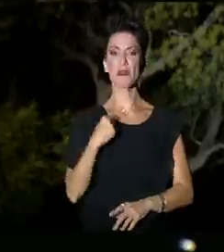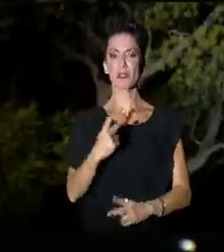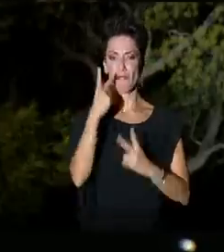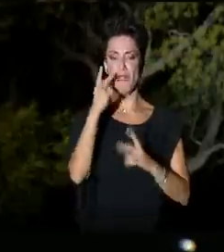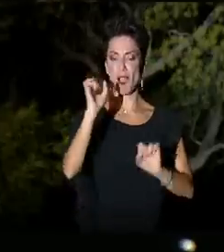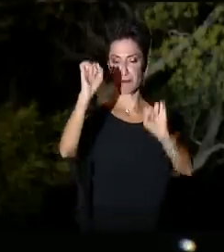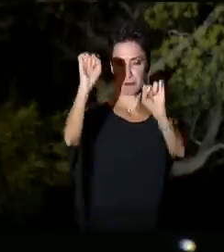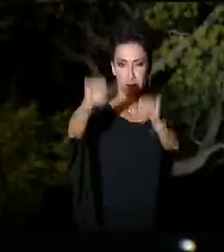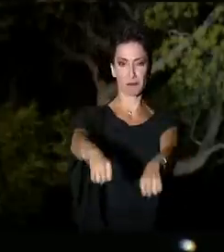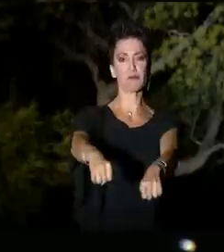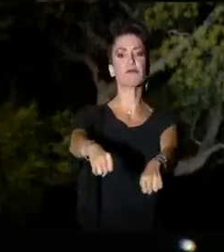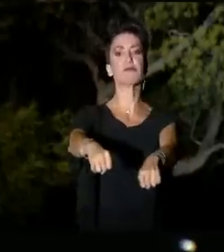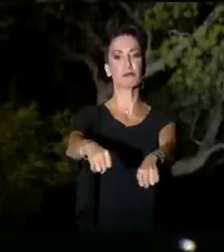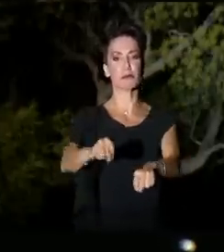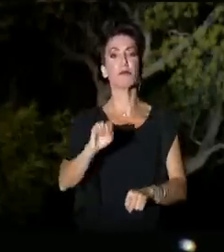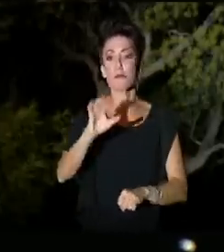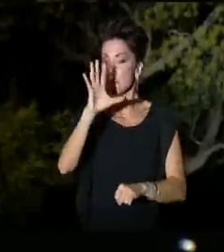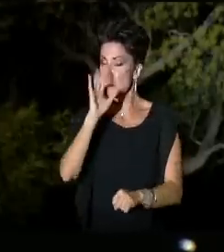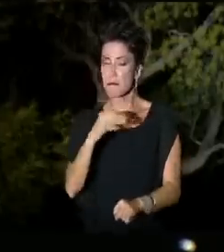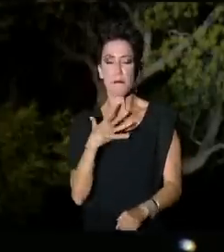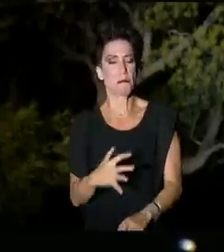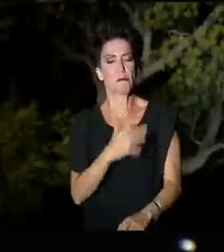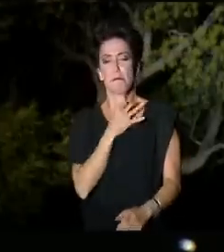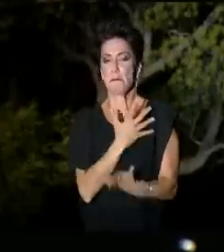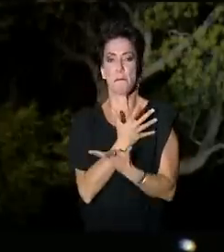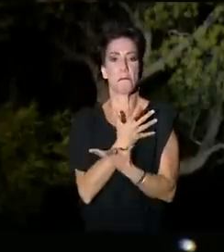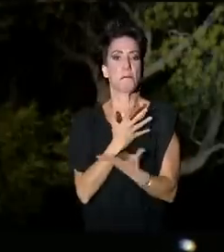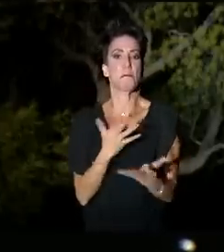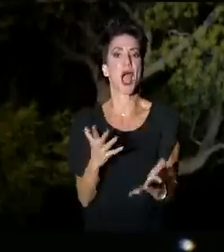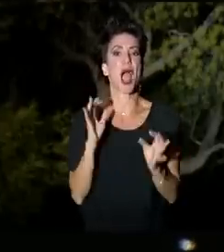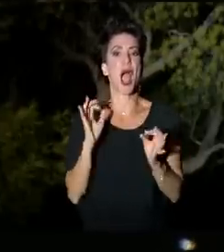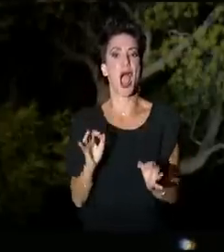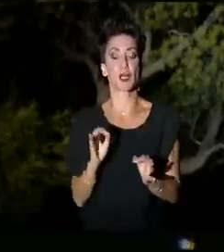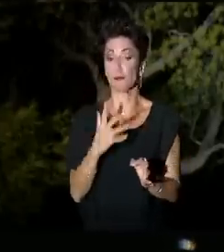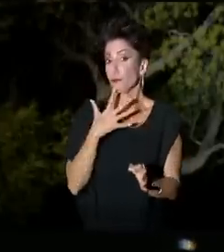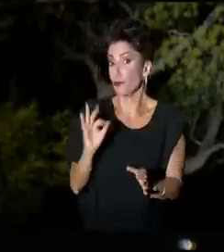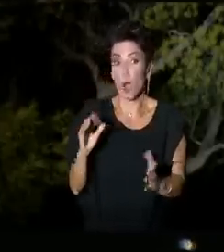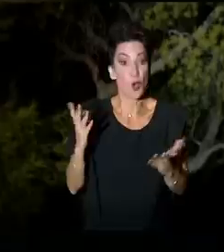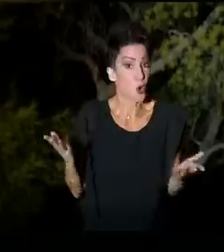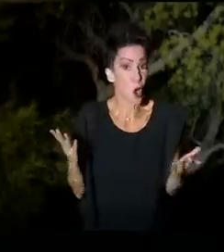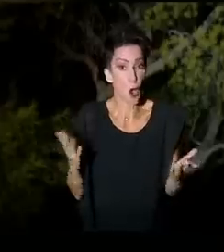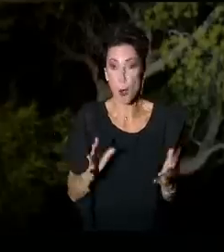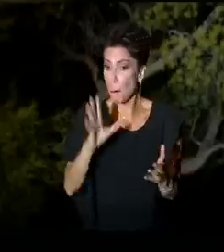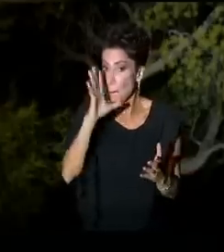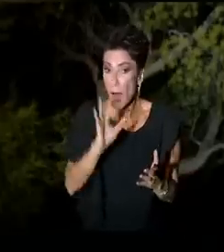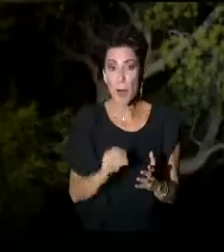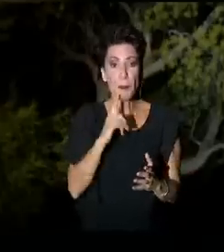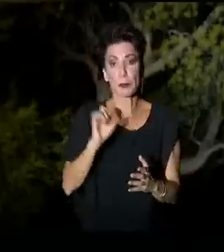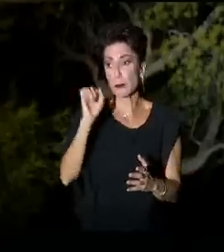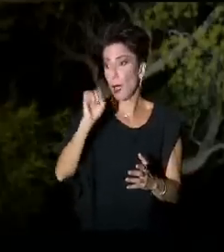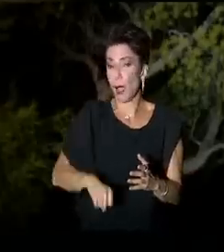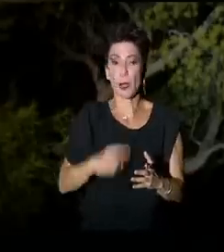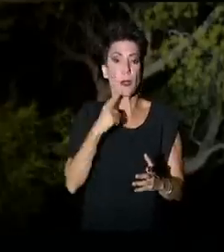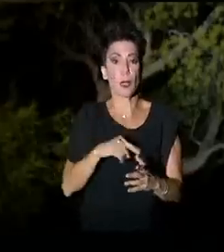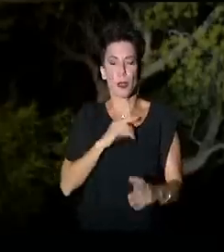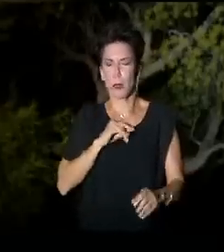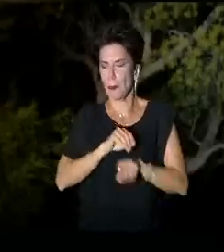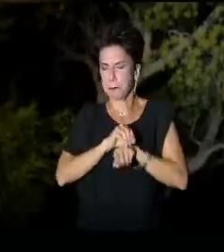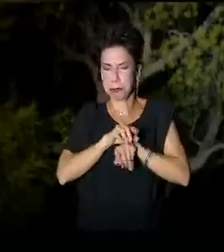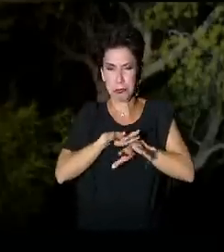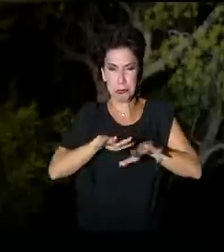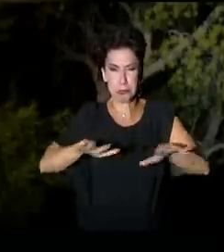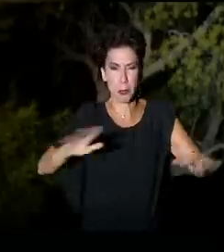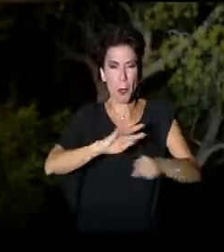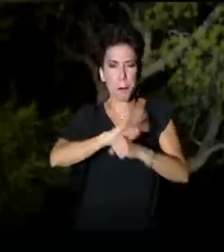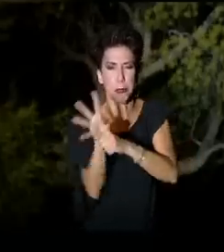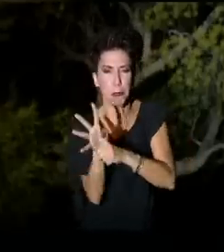ακριβώς αυτήν την αναγκαιότητά της. Γιατί προβλήματα, όπως η επίθεση του κορονοϊού, το